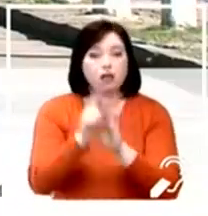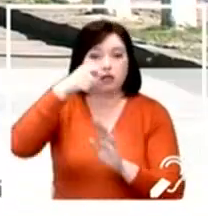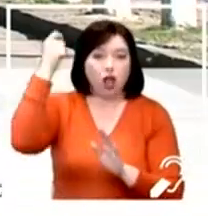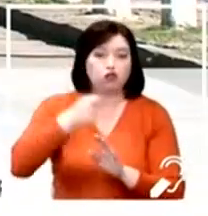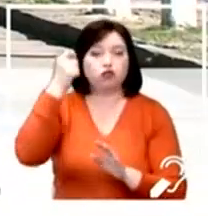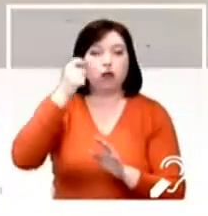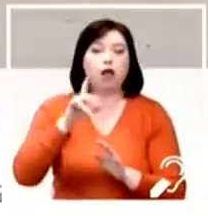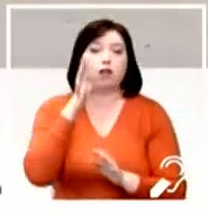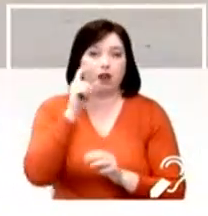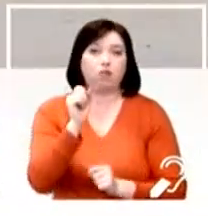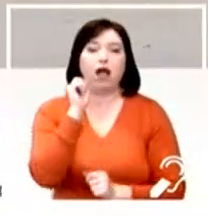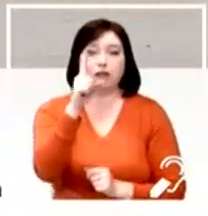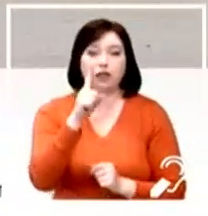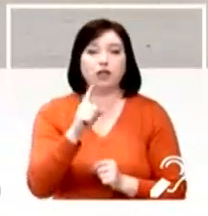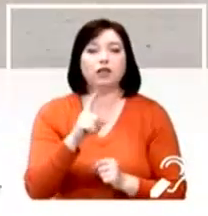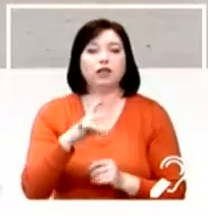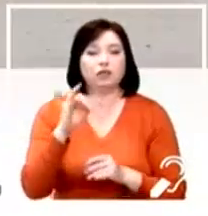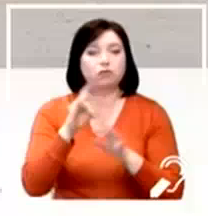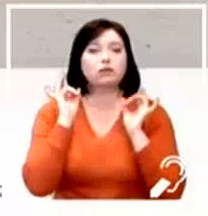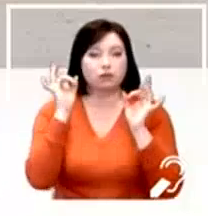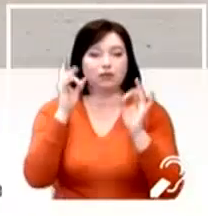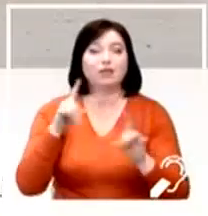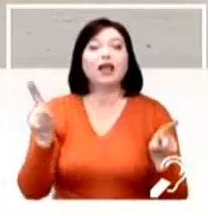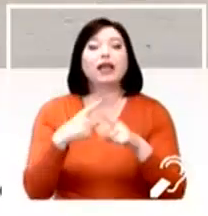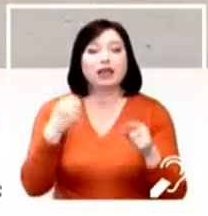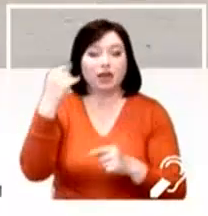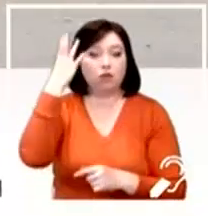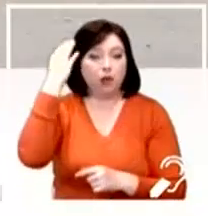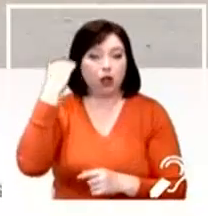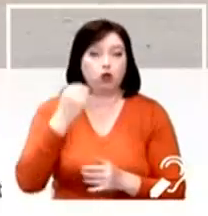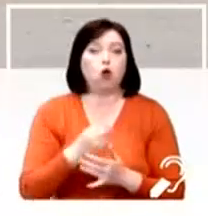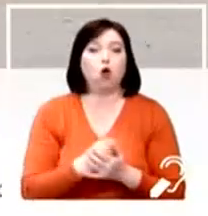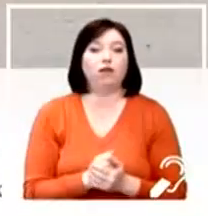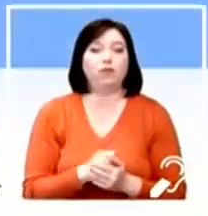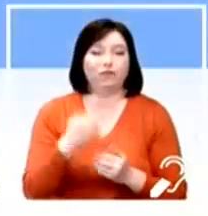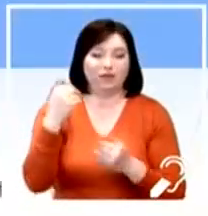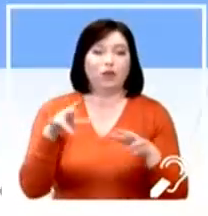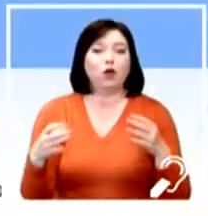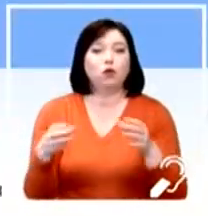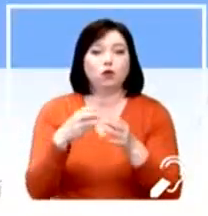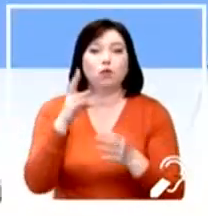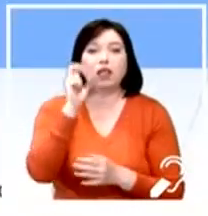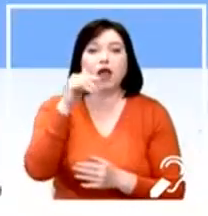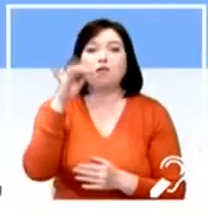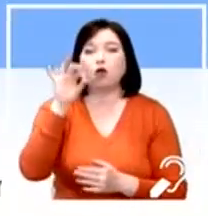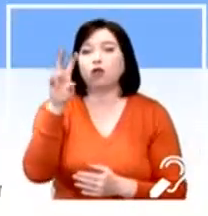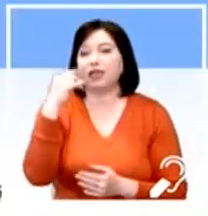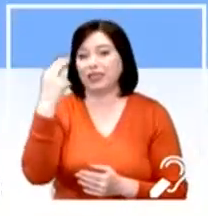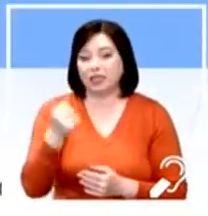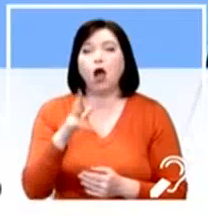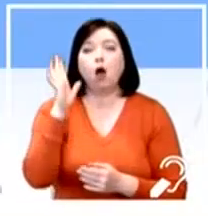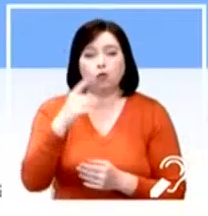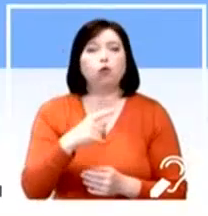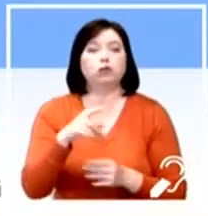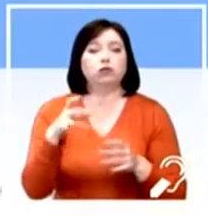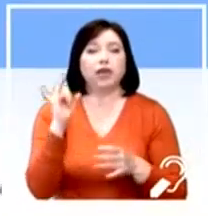dat oficial la ora 11 cu intonarea imnului Republicii Moldova de către renumita soprană Valentina Naforniță. Va fi intonat și